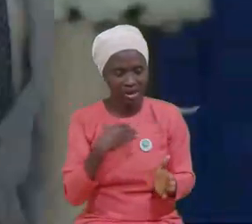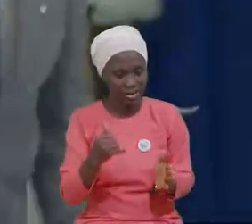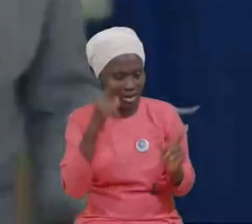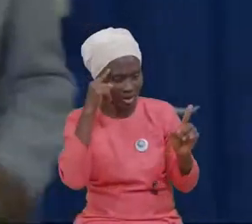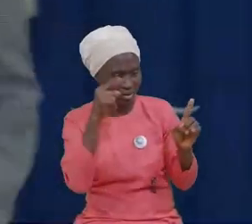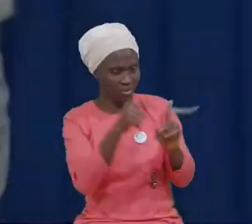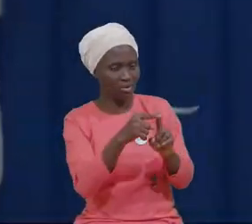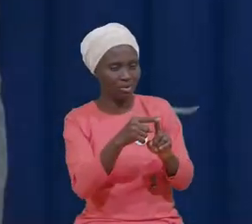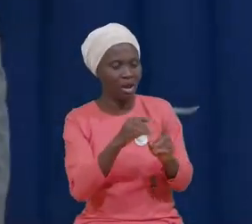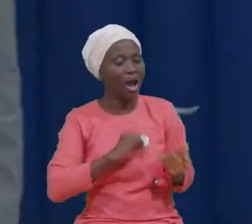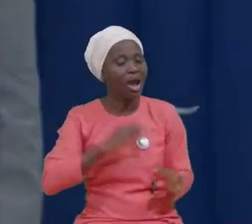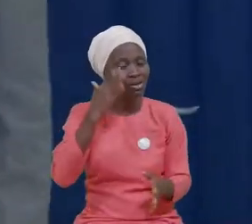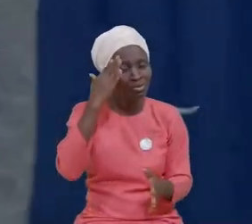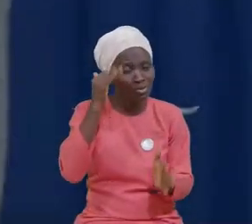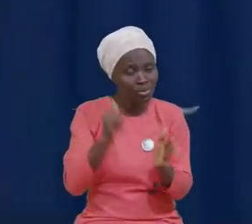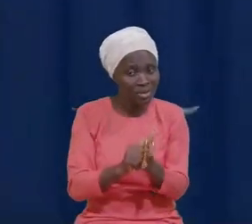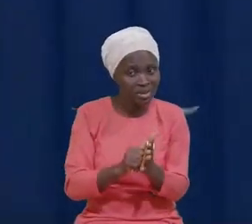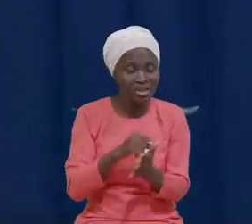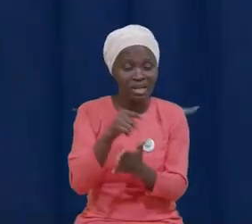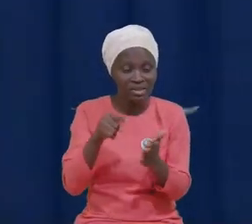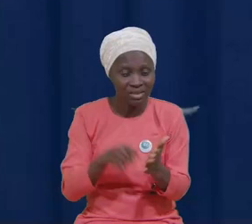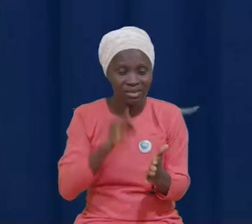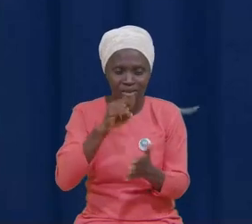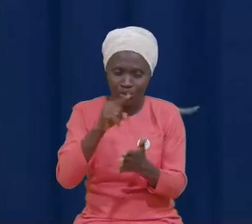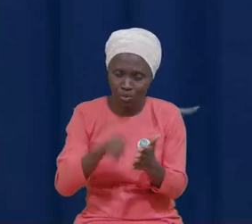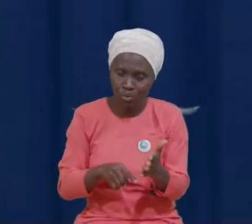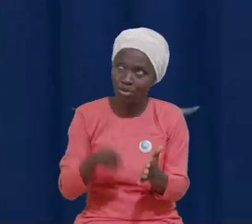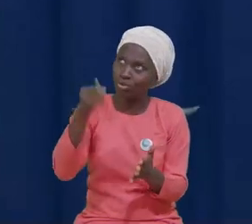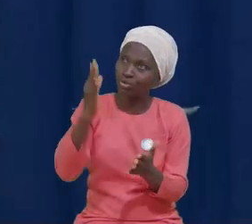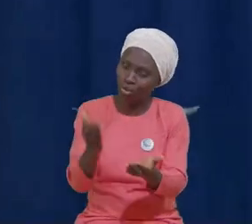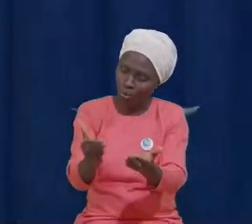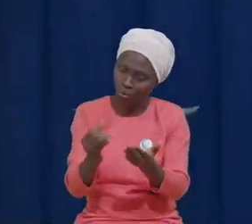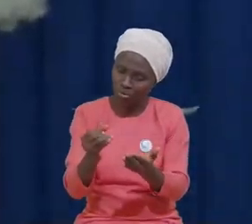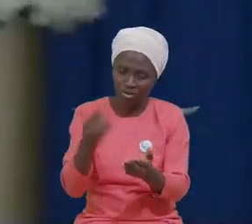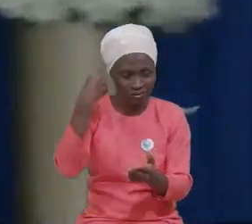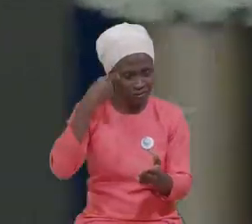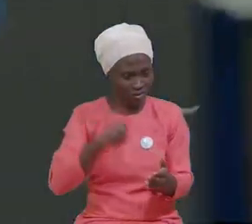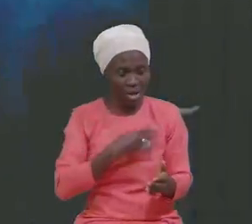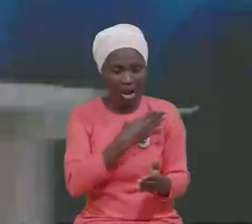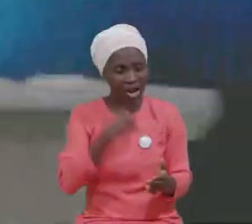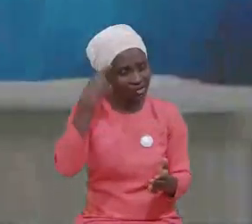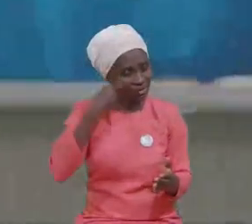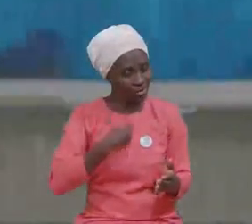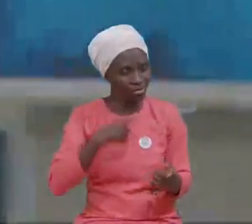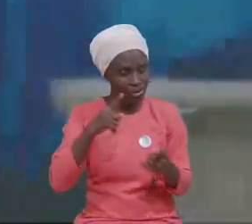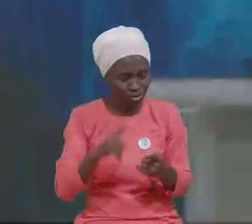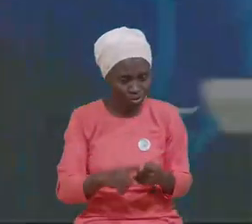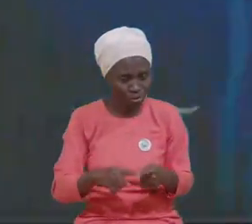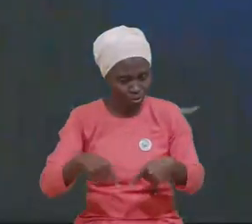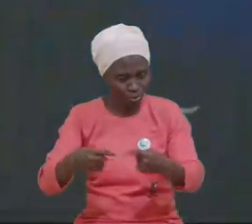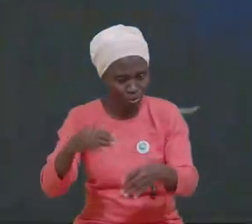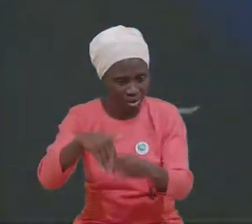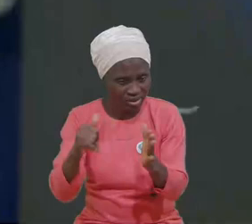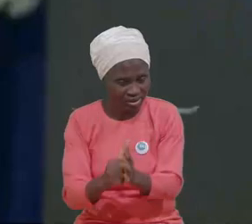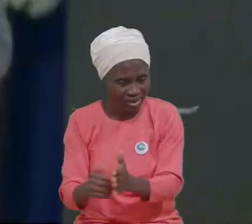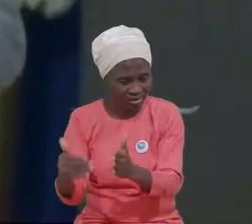but. Je savais que voici ce que Dieu veut de moi pour que je puisse aller dans